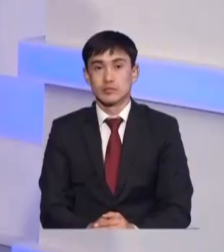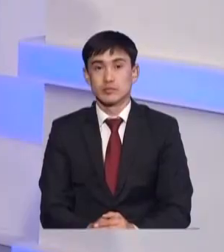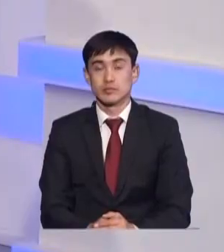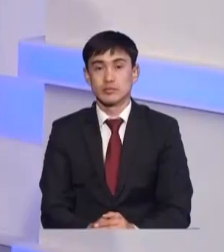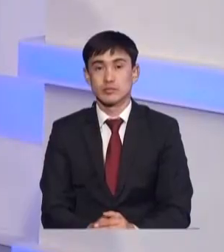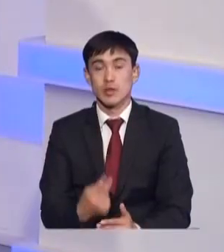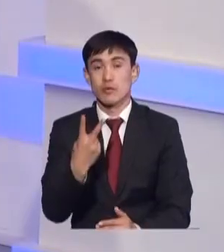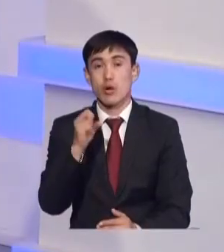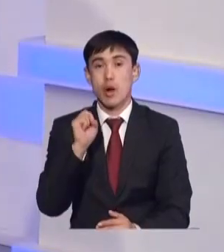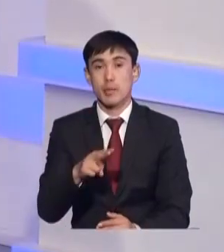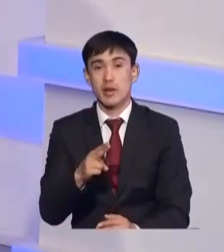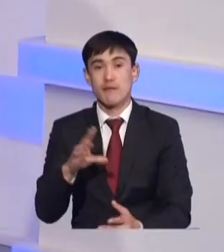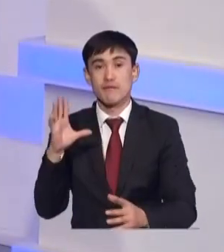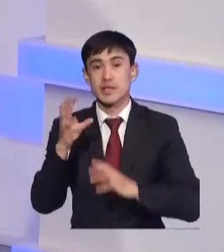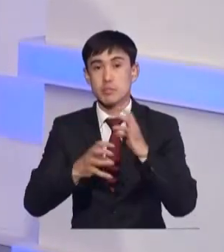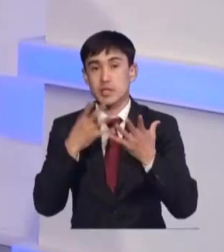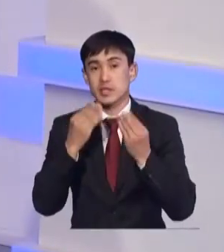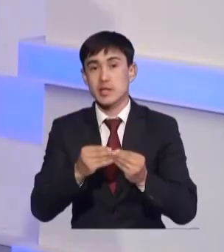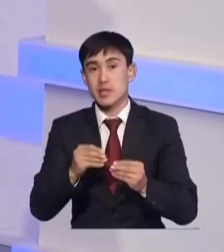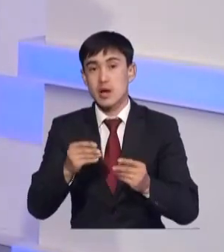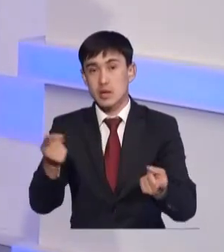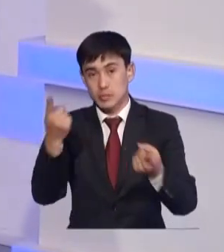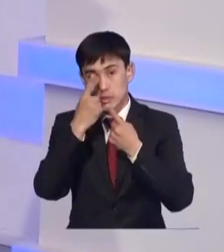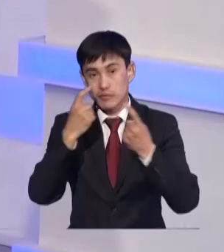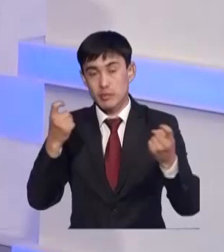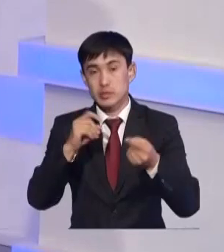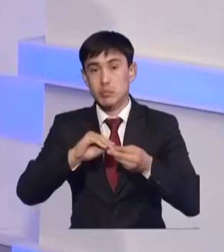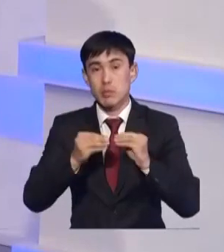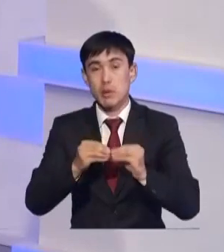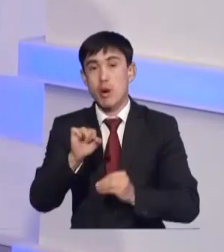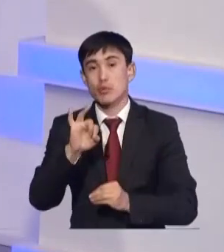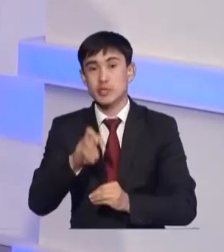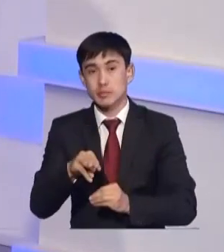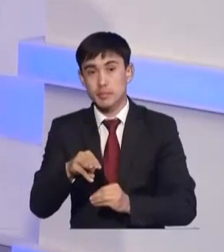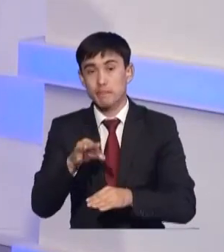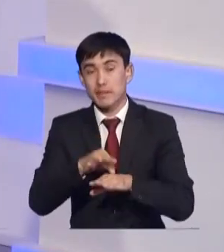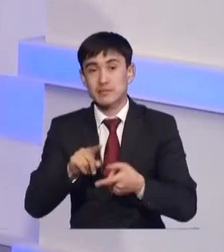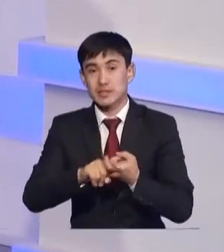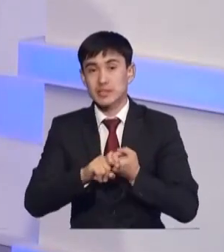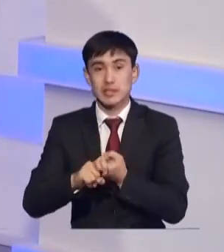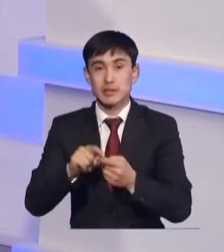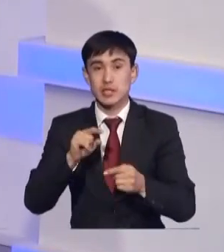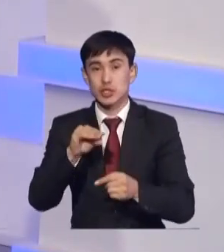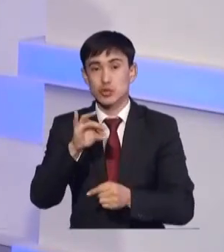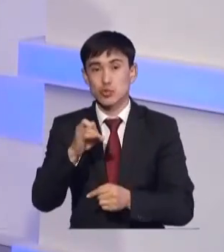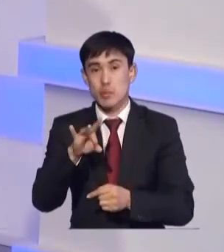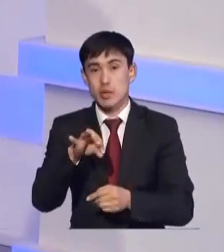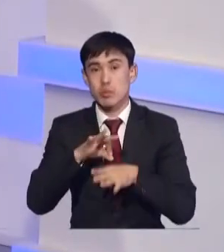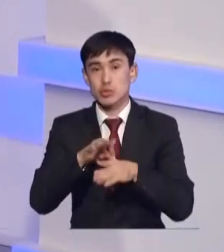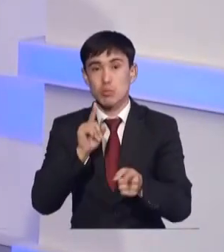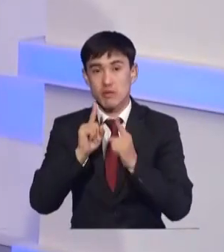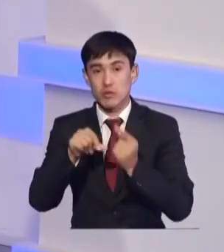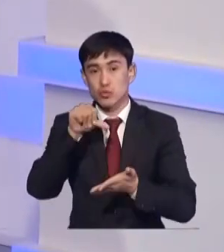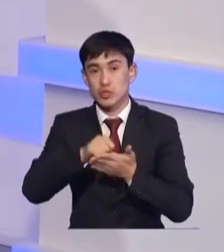тсу 2 апреля Всемирный день распространения информации о проблеме аутизма в связи с этим на площадке тсу Медиа прошёл